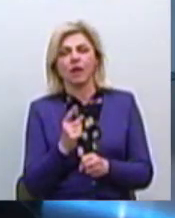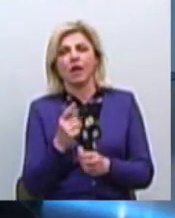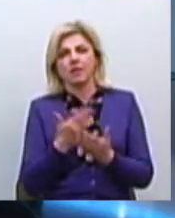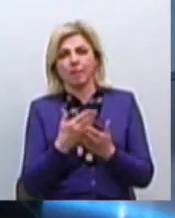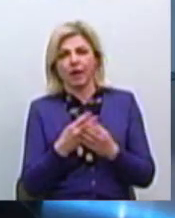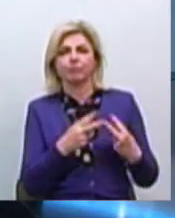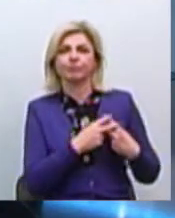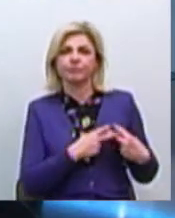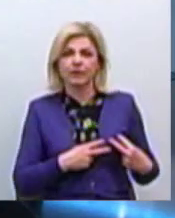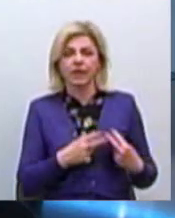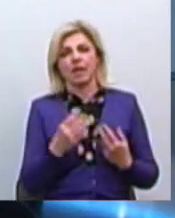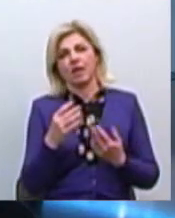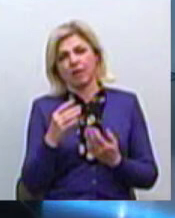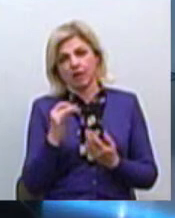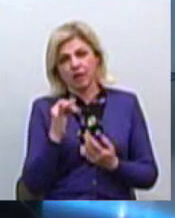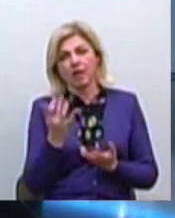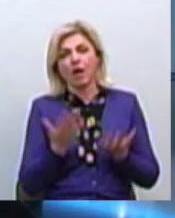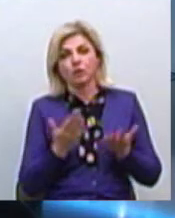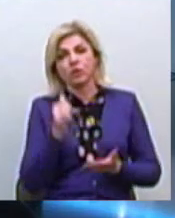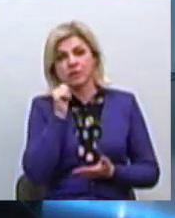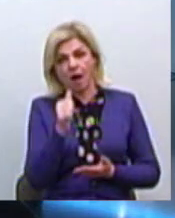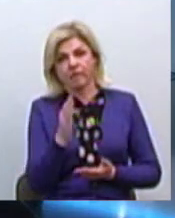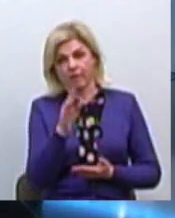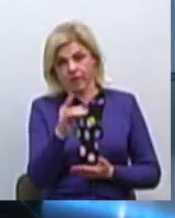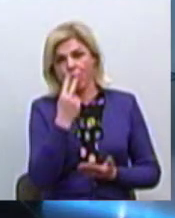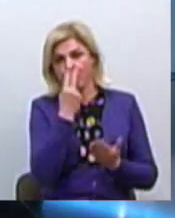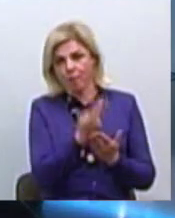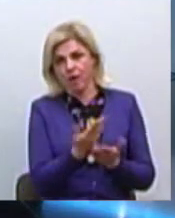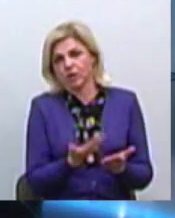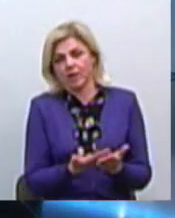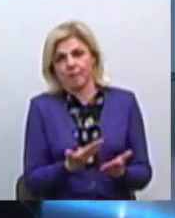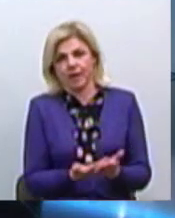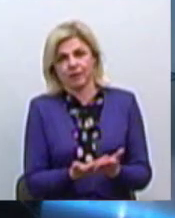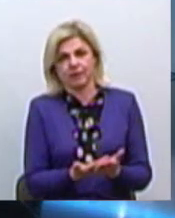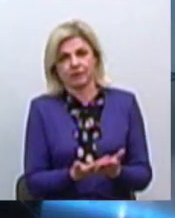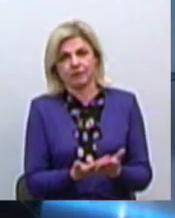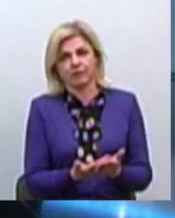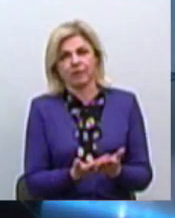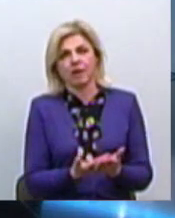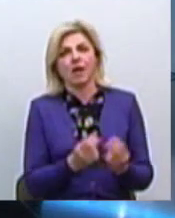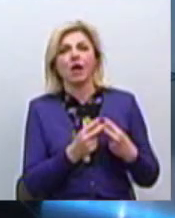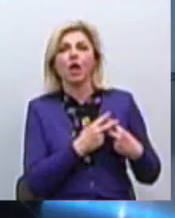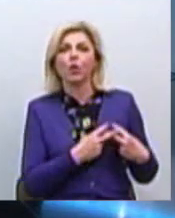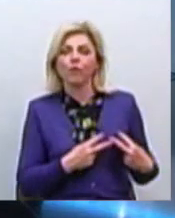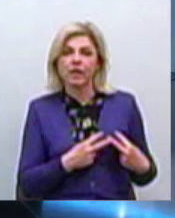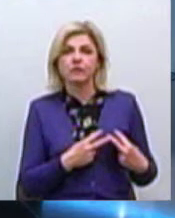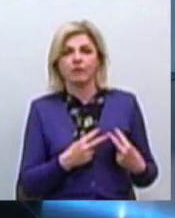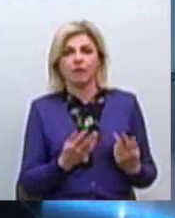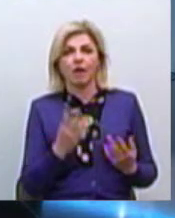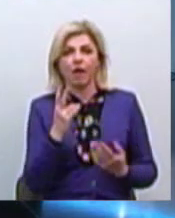георгіївська стрічка, якщо завтра ви побачите, наприклад, георгіївську стрічку